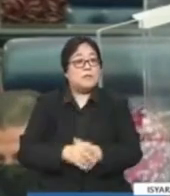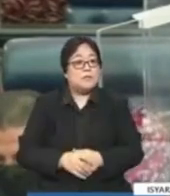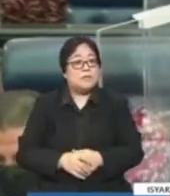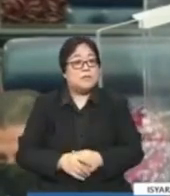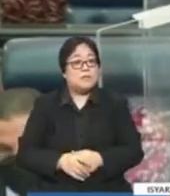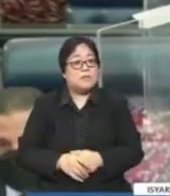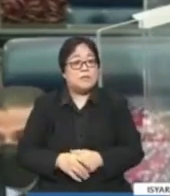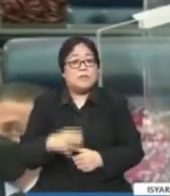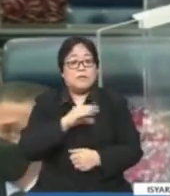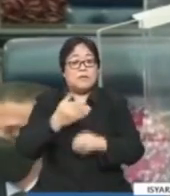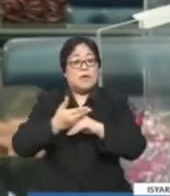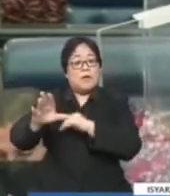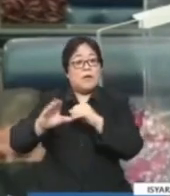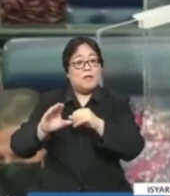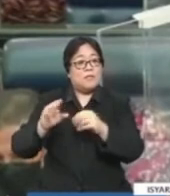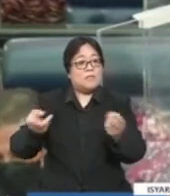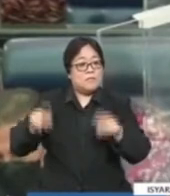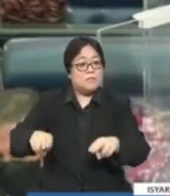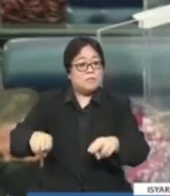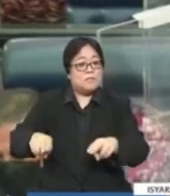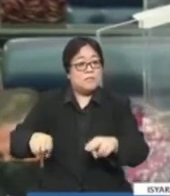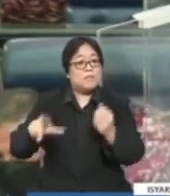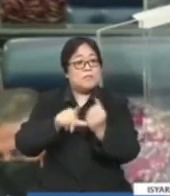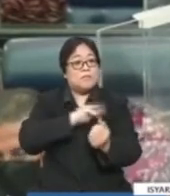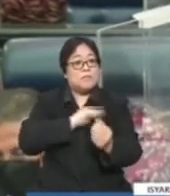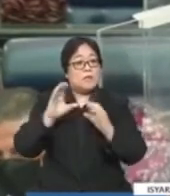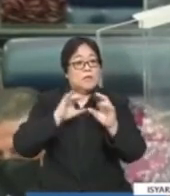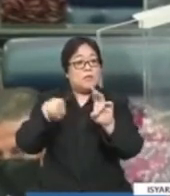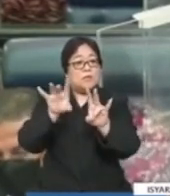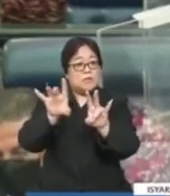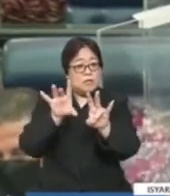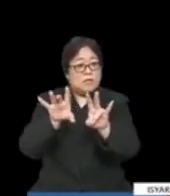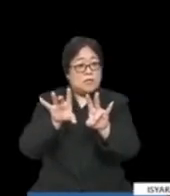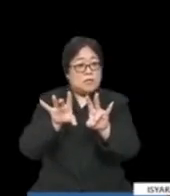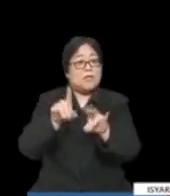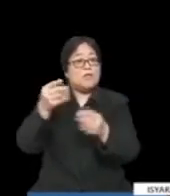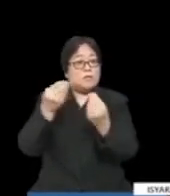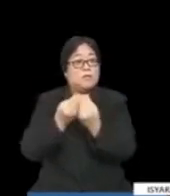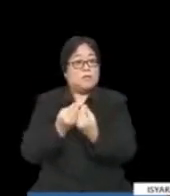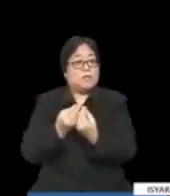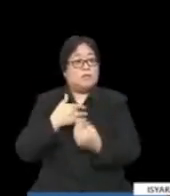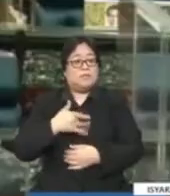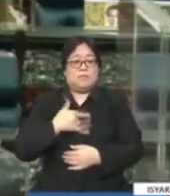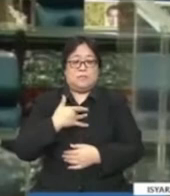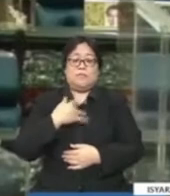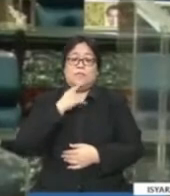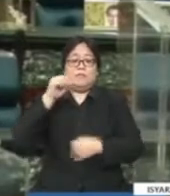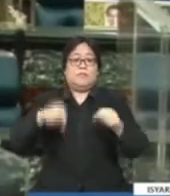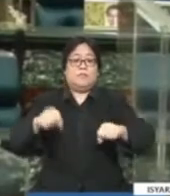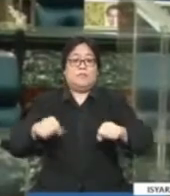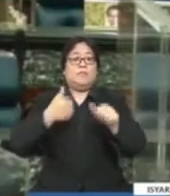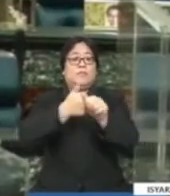dia Yang Berhormat Timbalan Menteri? Dan selepas memorandum ni, Yang Berhormat Timbalan Menteri katakan 7,800, satu amount yang saya rasa